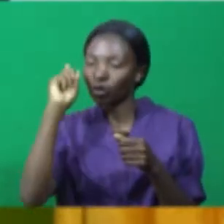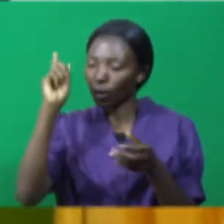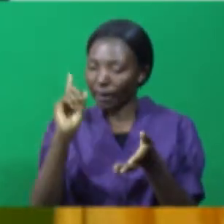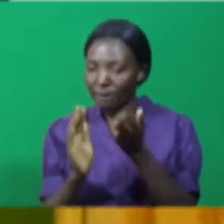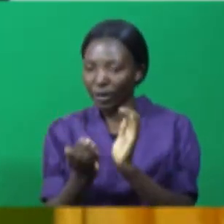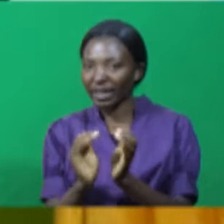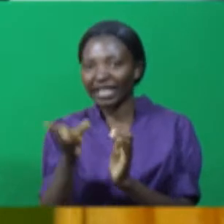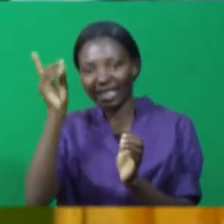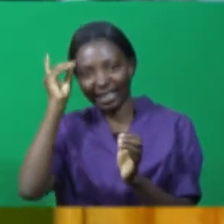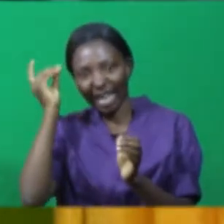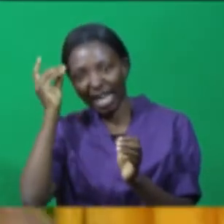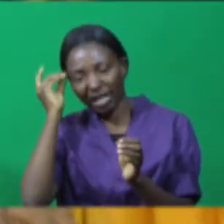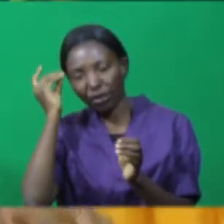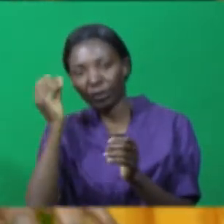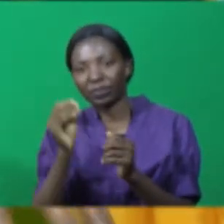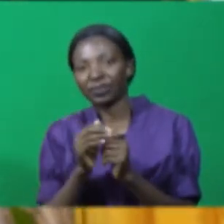Handiti vapaona ka.